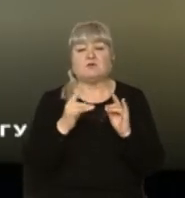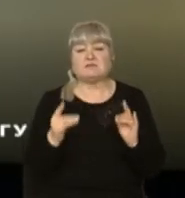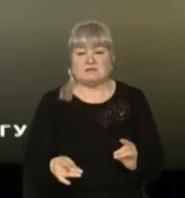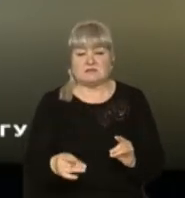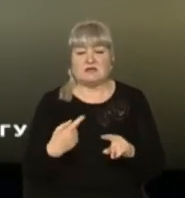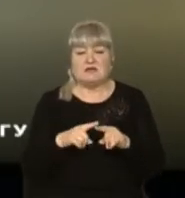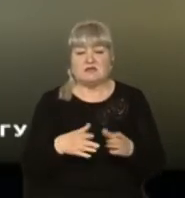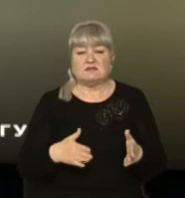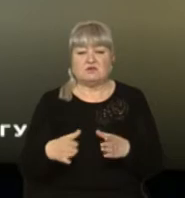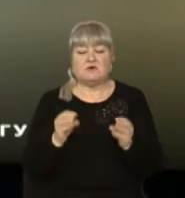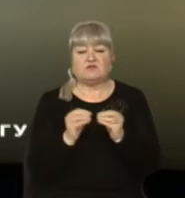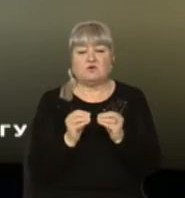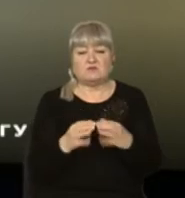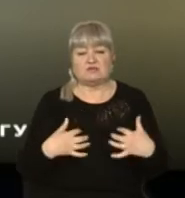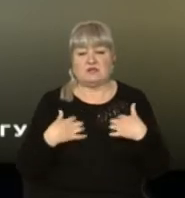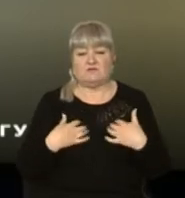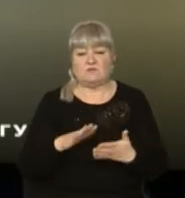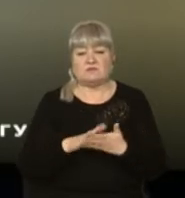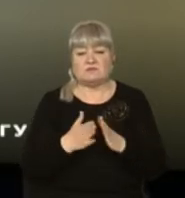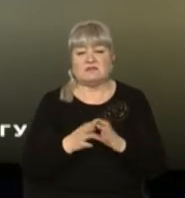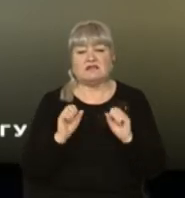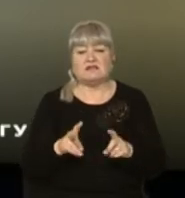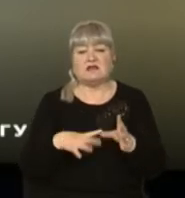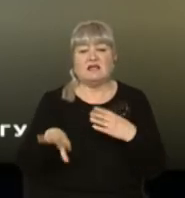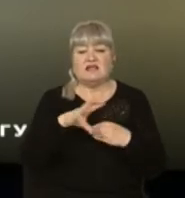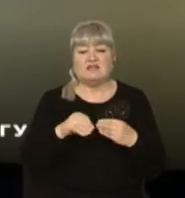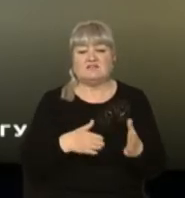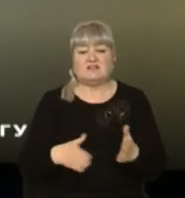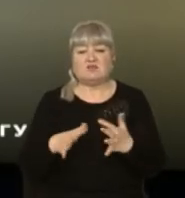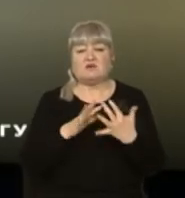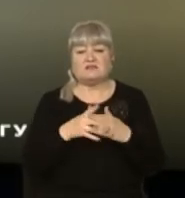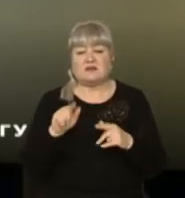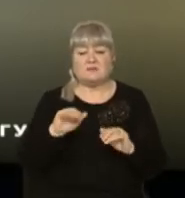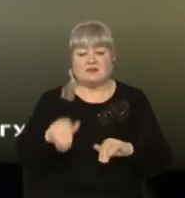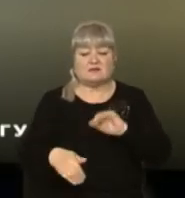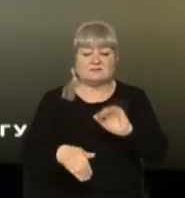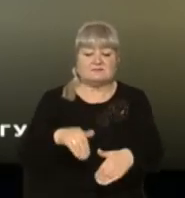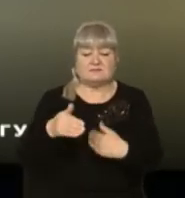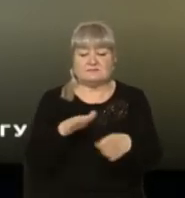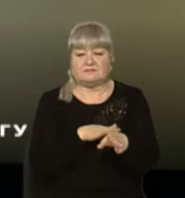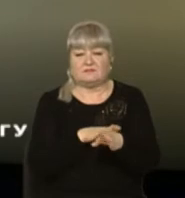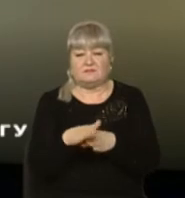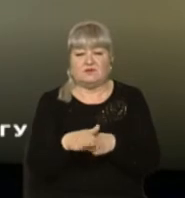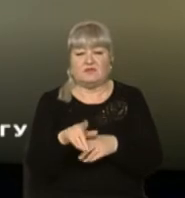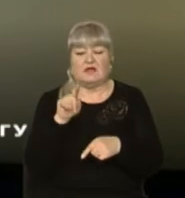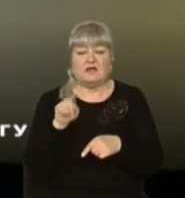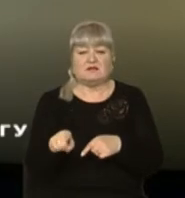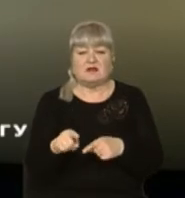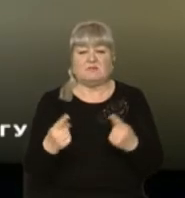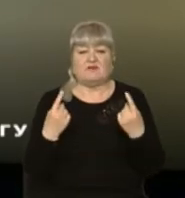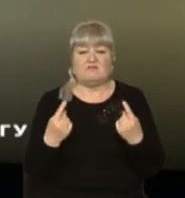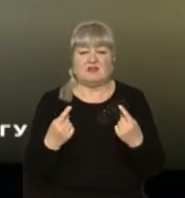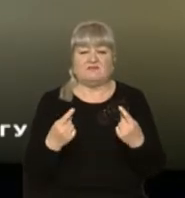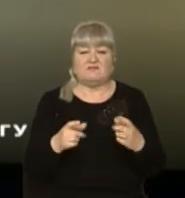ця дорога в такому самому жахливому стані, як і всі дороги в селах. Там яма на ямі, там великі тіри онурівські